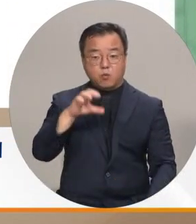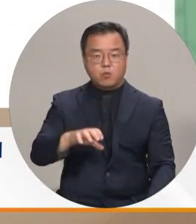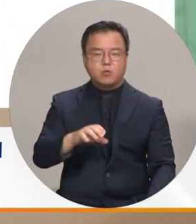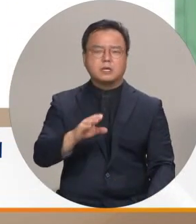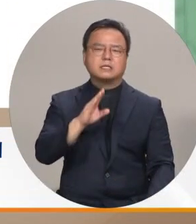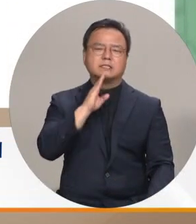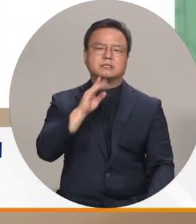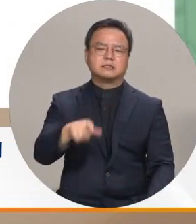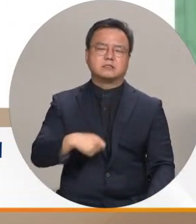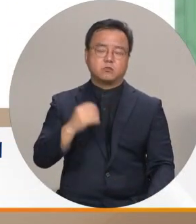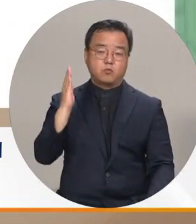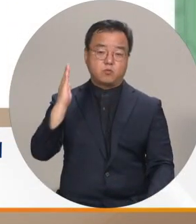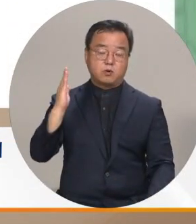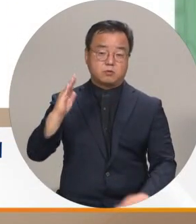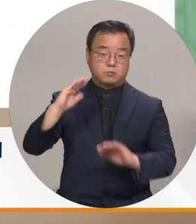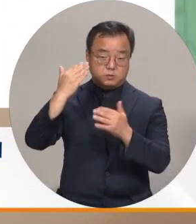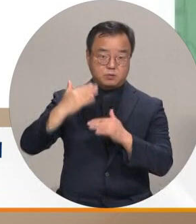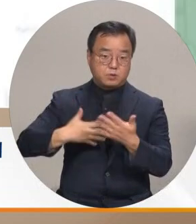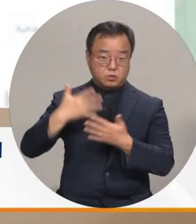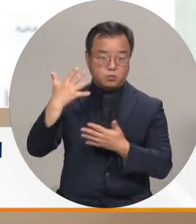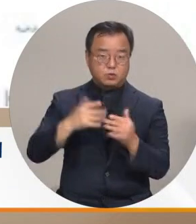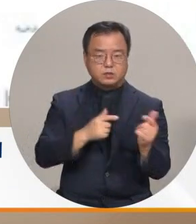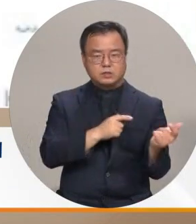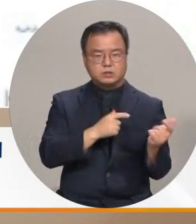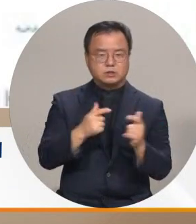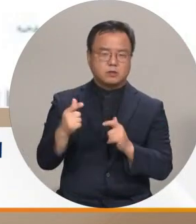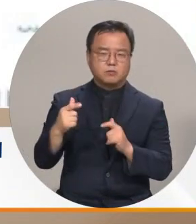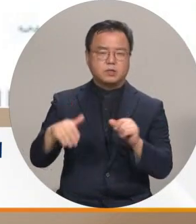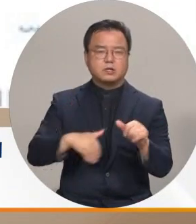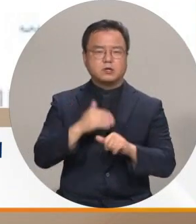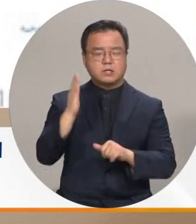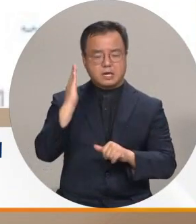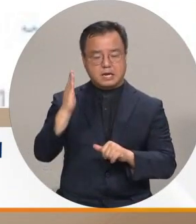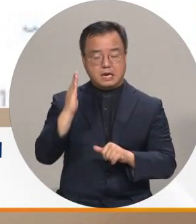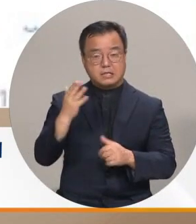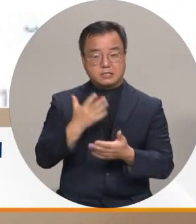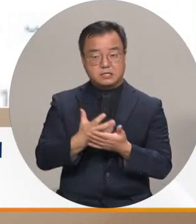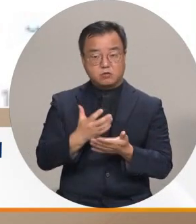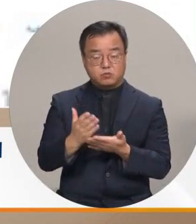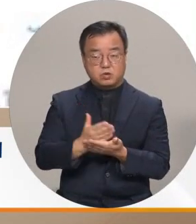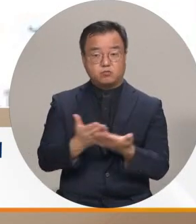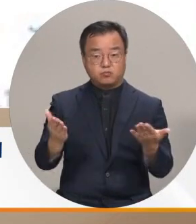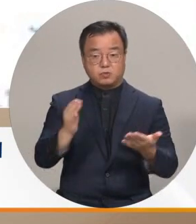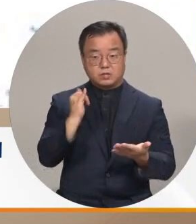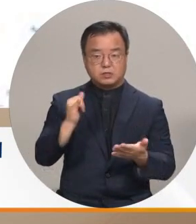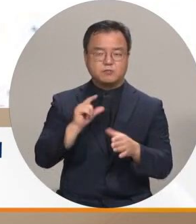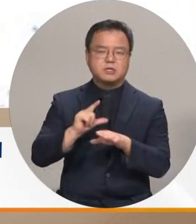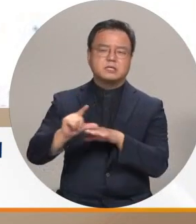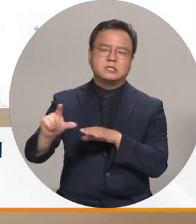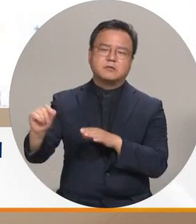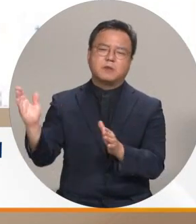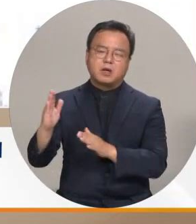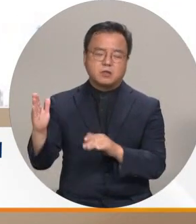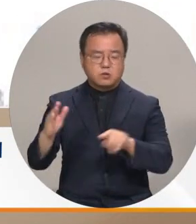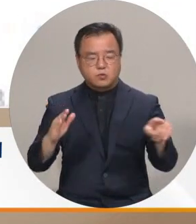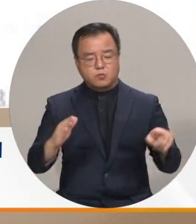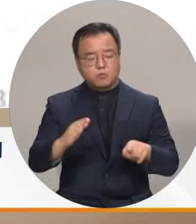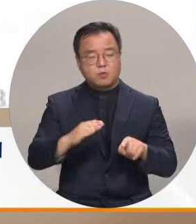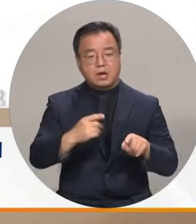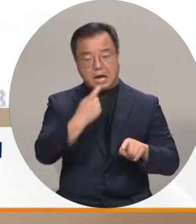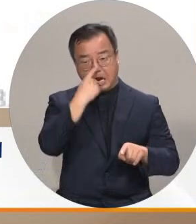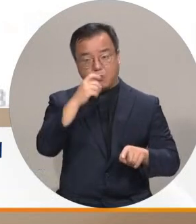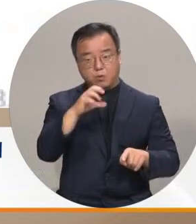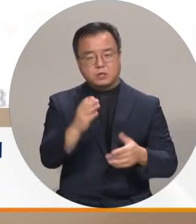현장에서 하는 강의 같은 경우에는 현장 강의실에서만 주는 자료가 있는데 지방 학생은이 현장 자료를 구하는 것이